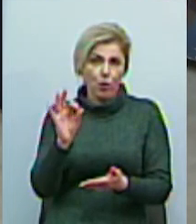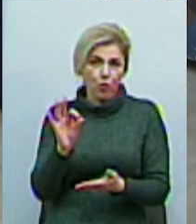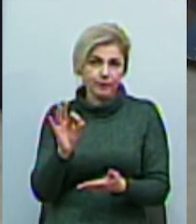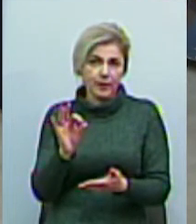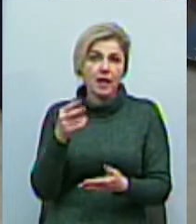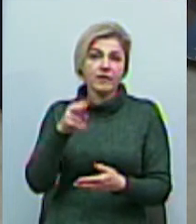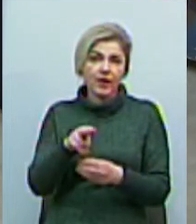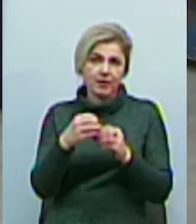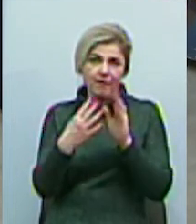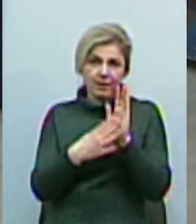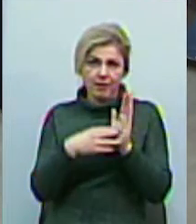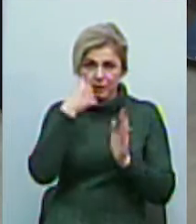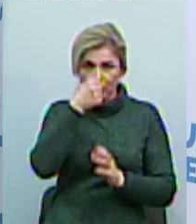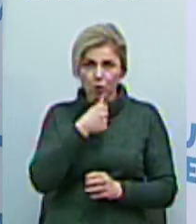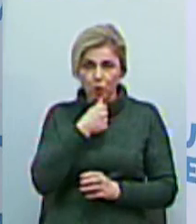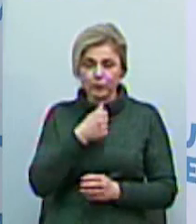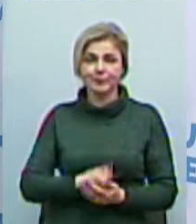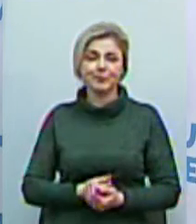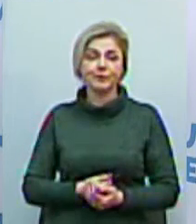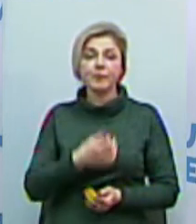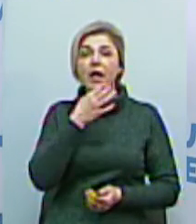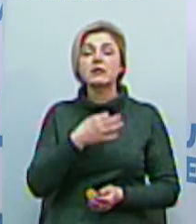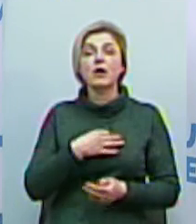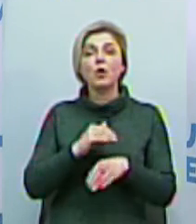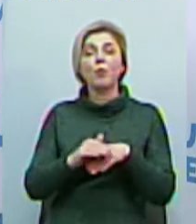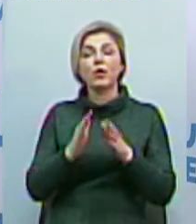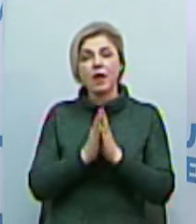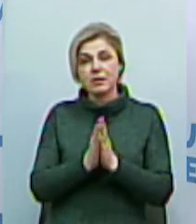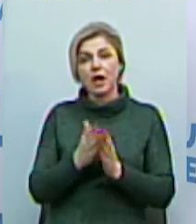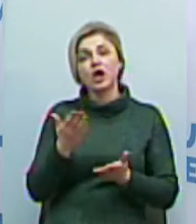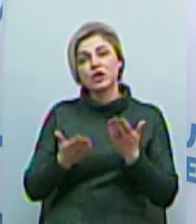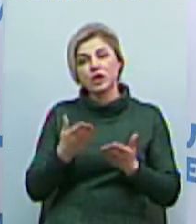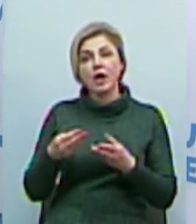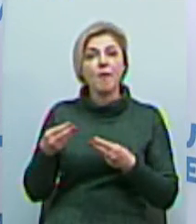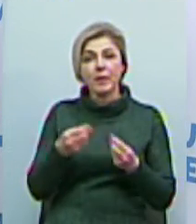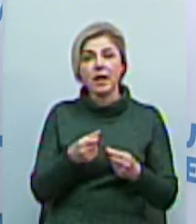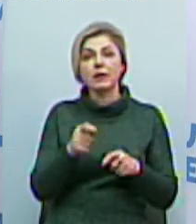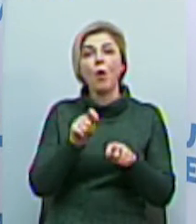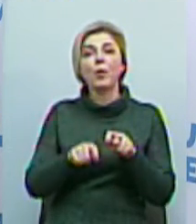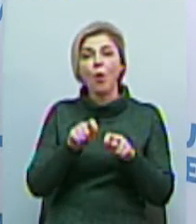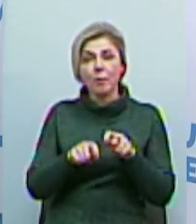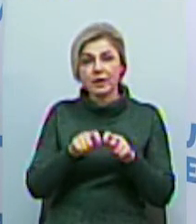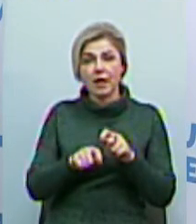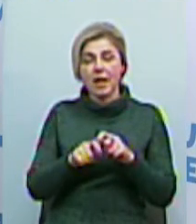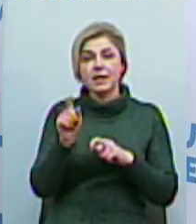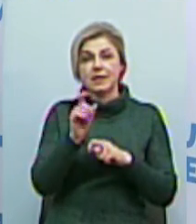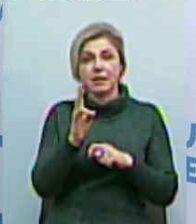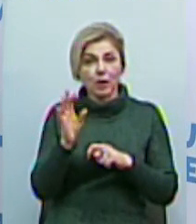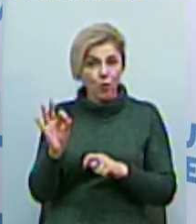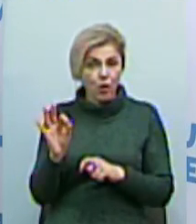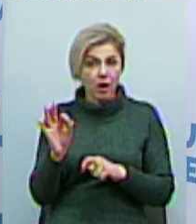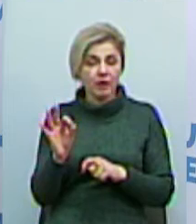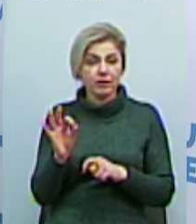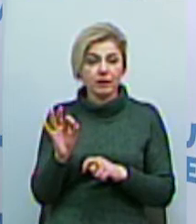оцінювання 2019 року. А скажіть, будь ласка, на вашу думку, чи вплине проходження пробного зовнішнього